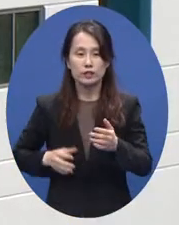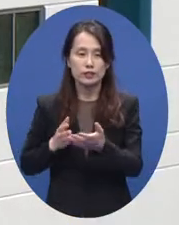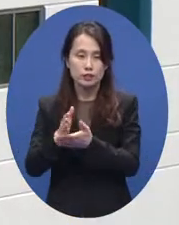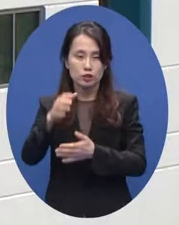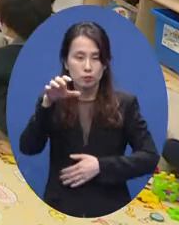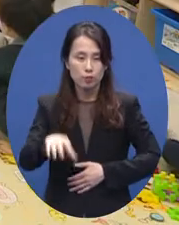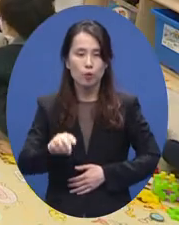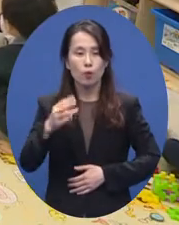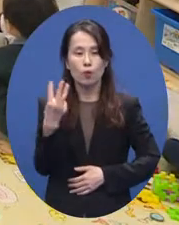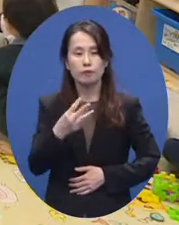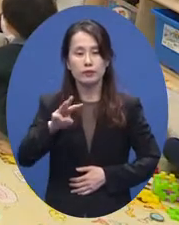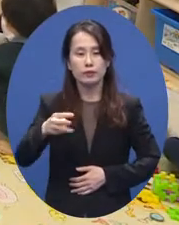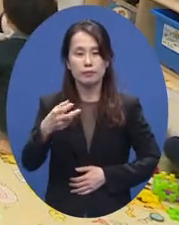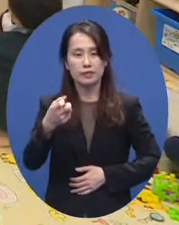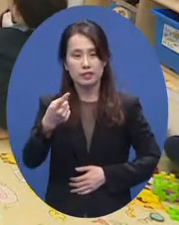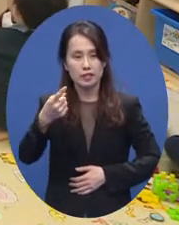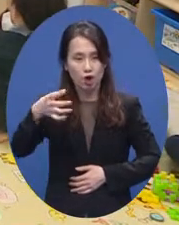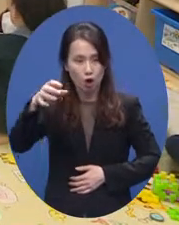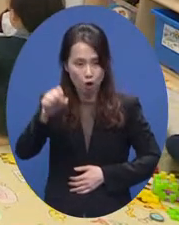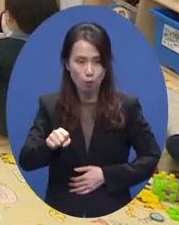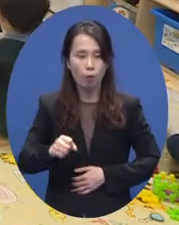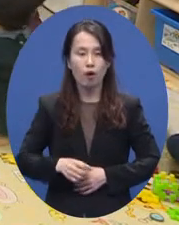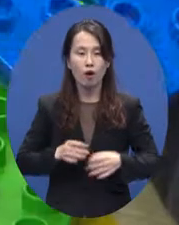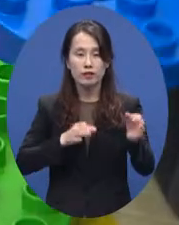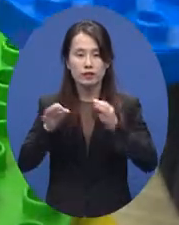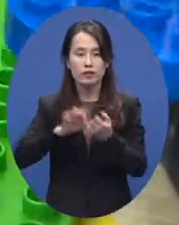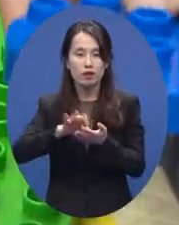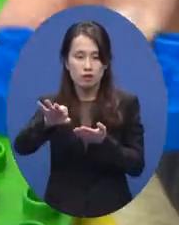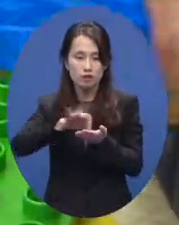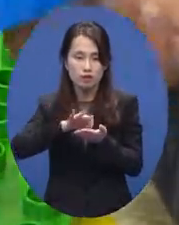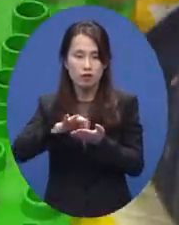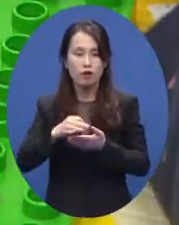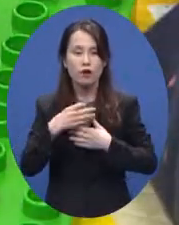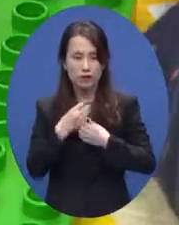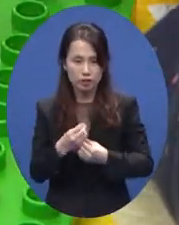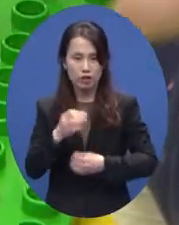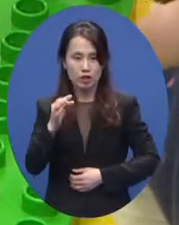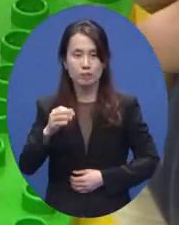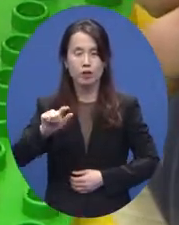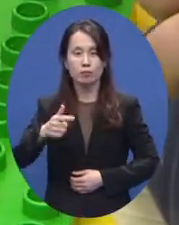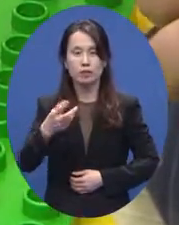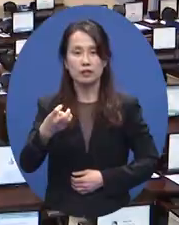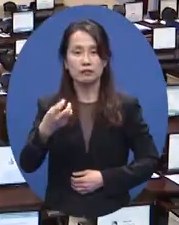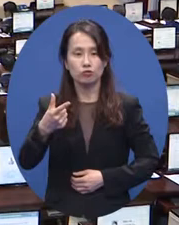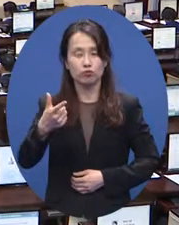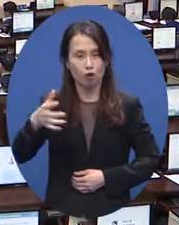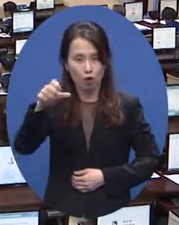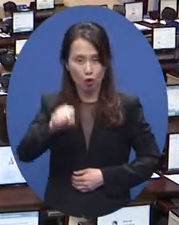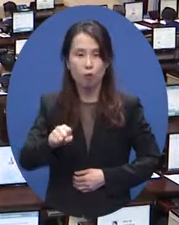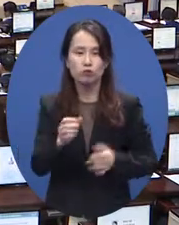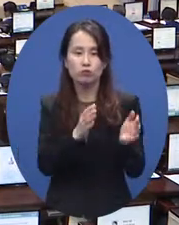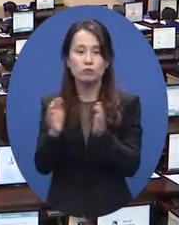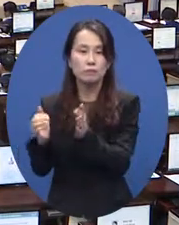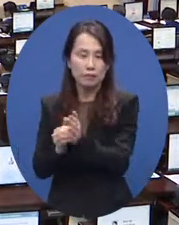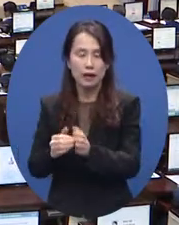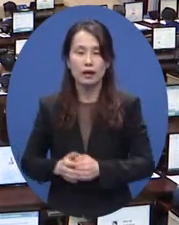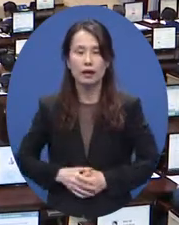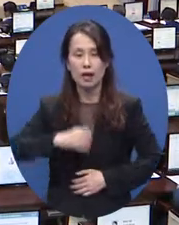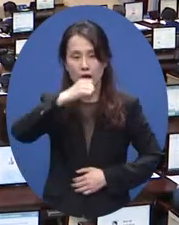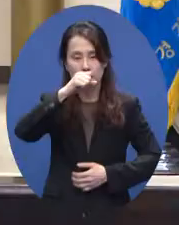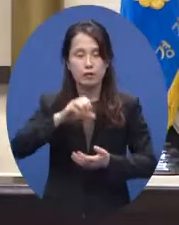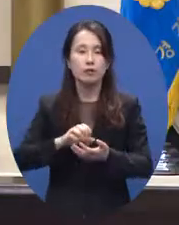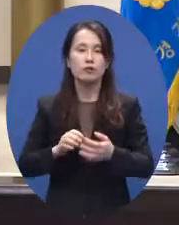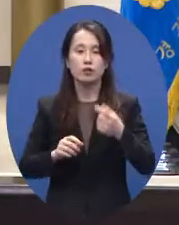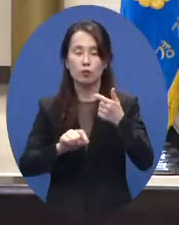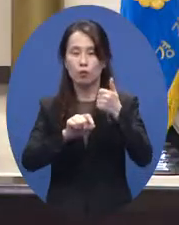분야에 3,371억 원, 재정 안정화 기금 설정에 636억 원이 반영됐습니다. 이번 추경안은 오는